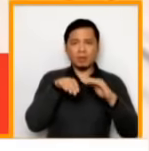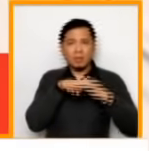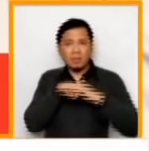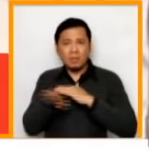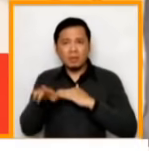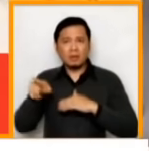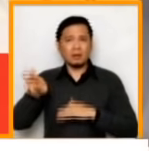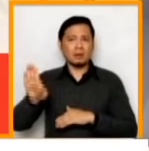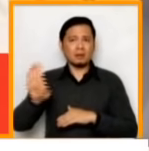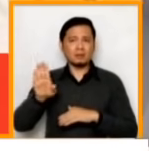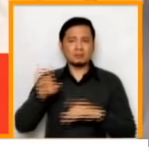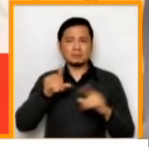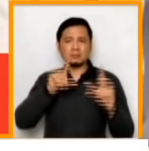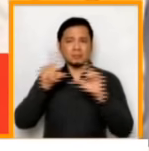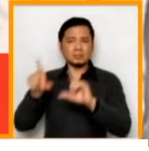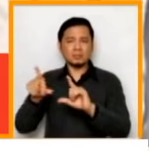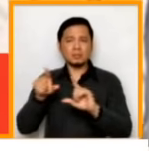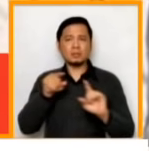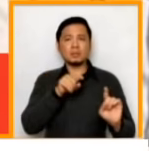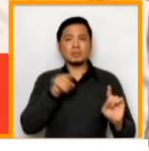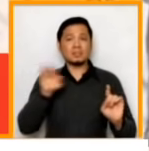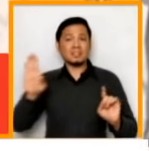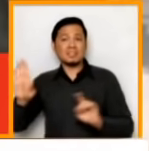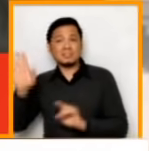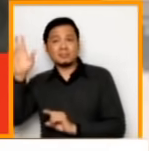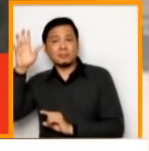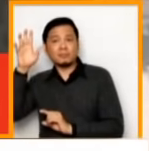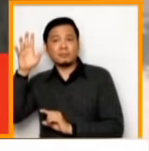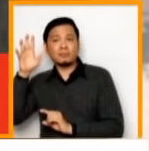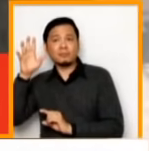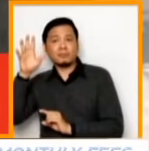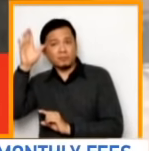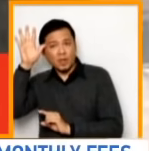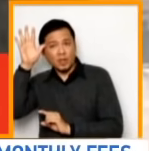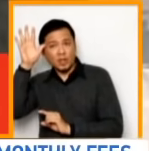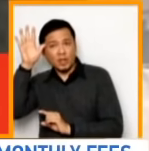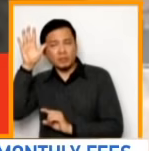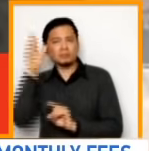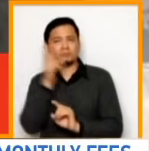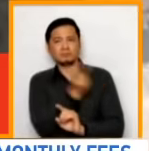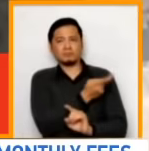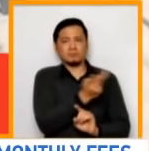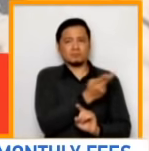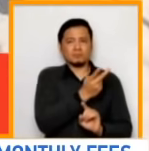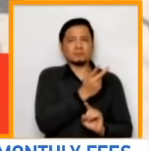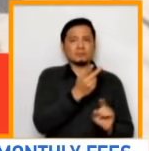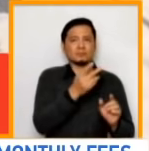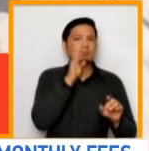tiyuhin ng ama ng biktima. Hawak na ng mga pulis ang lolo na walang pahayag.